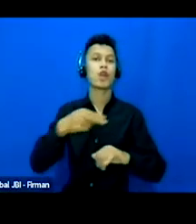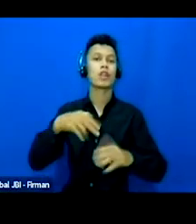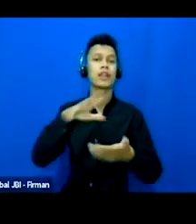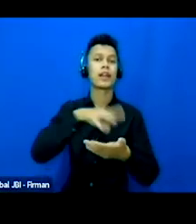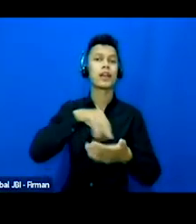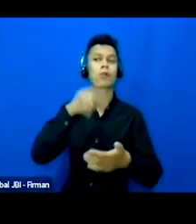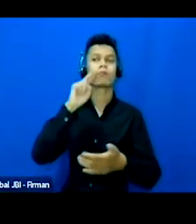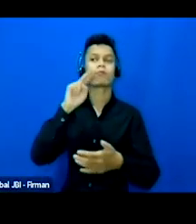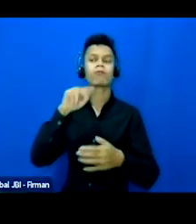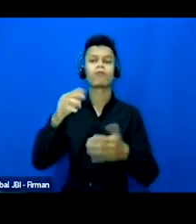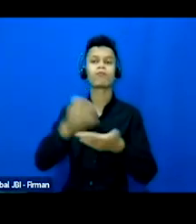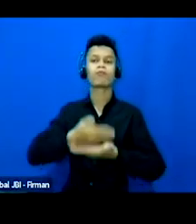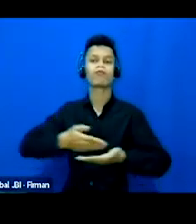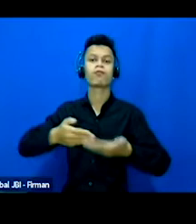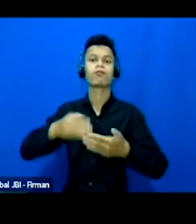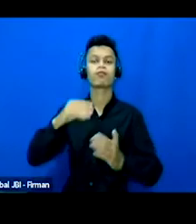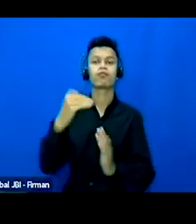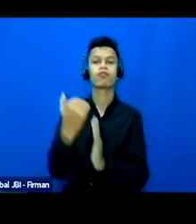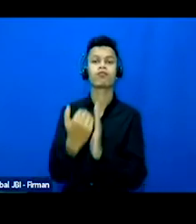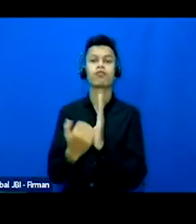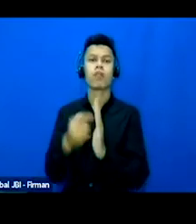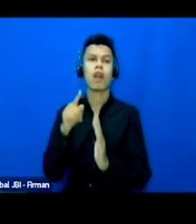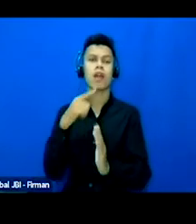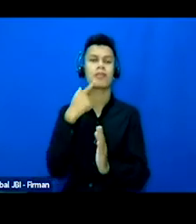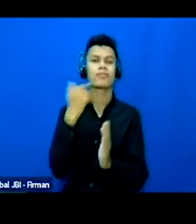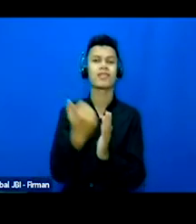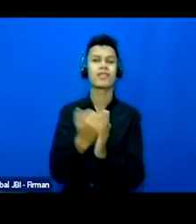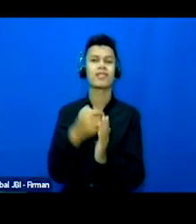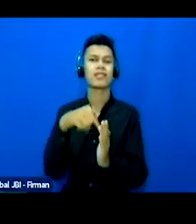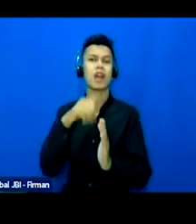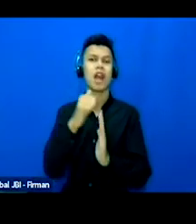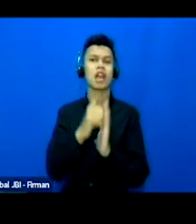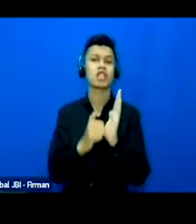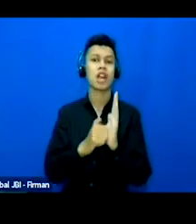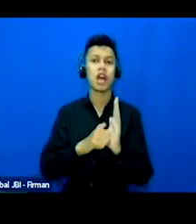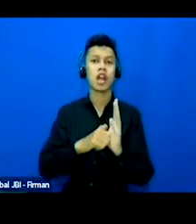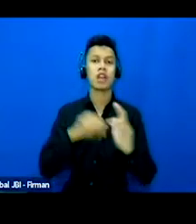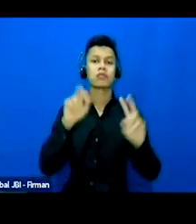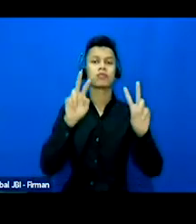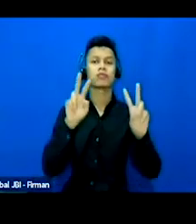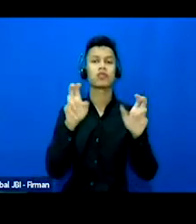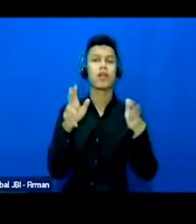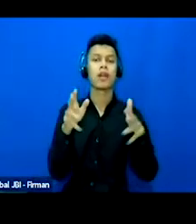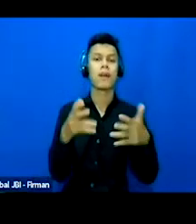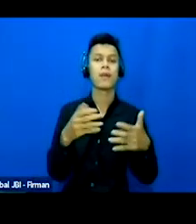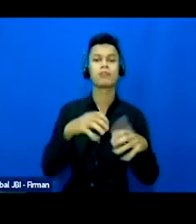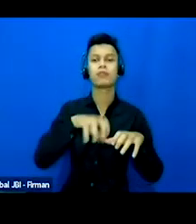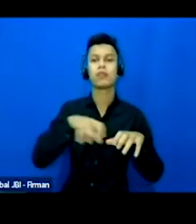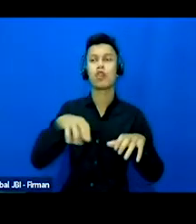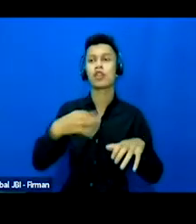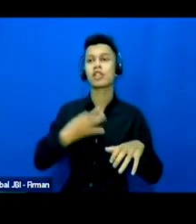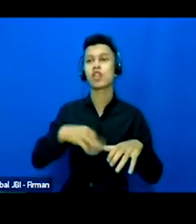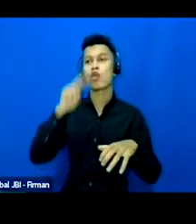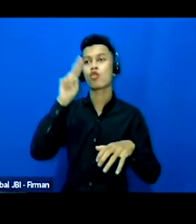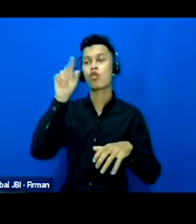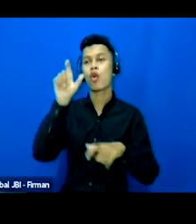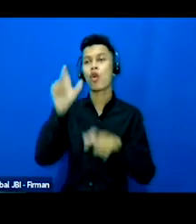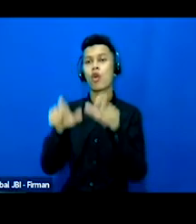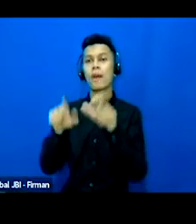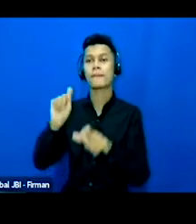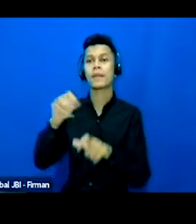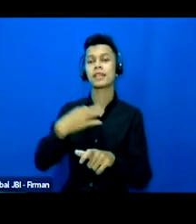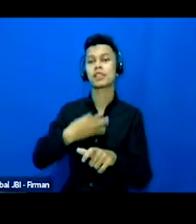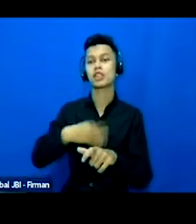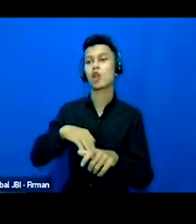melihat adanya urgensi untuk melaksanakan webinar peluncuran studi berjudul produk hijau untuk konsumen hijau melindungi konsumen